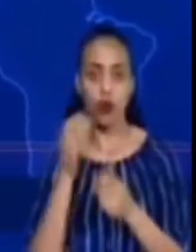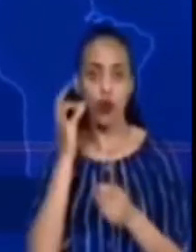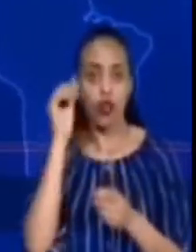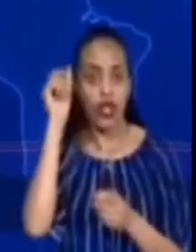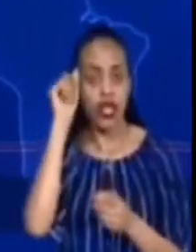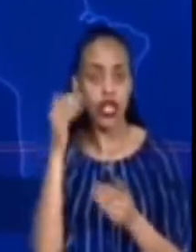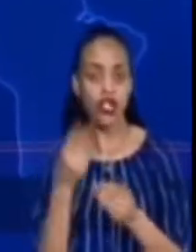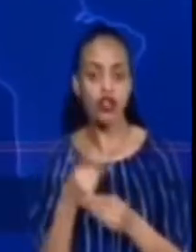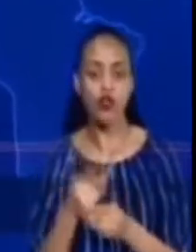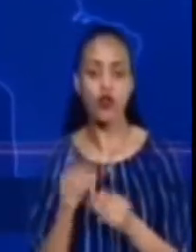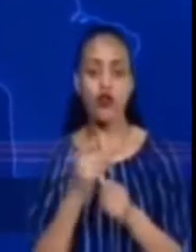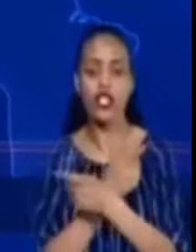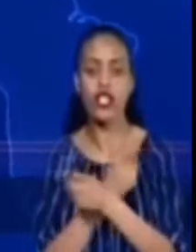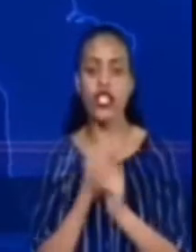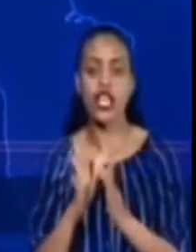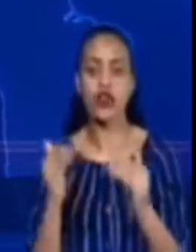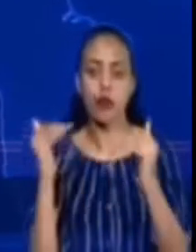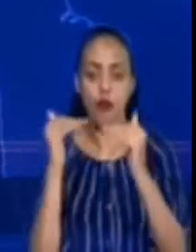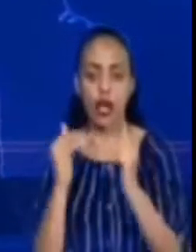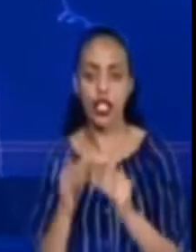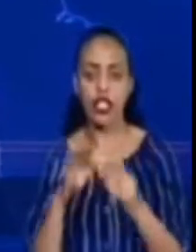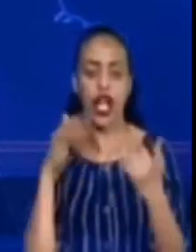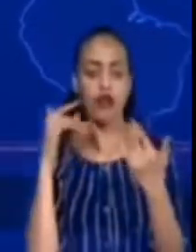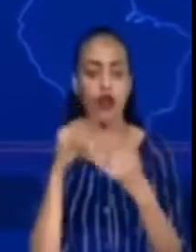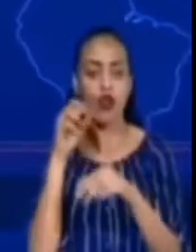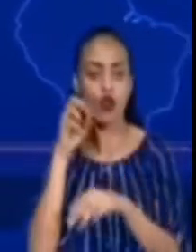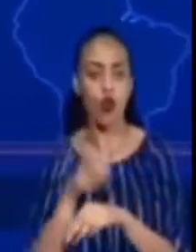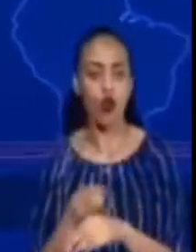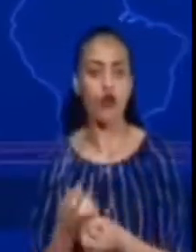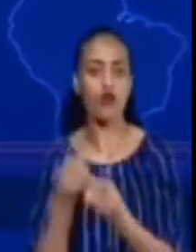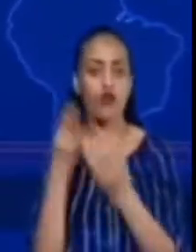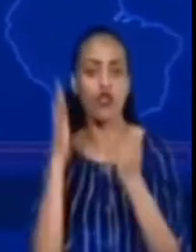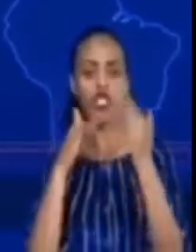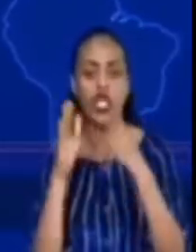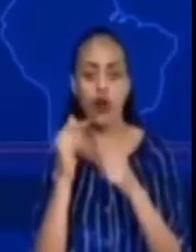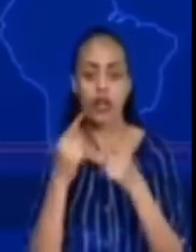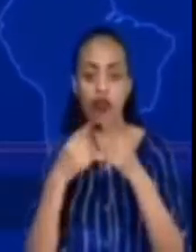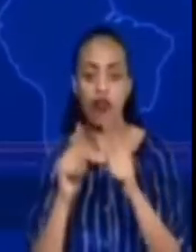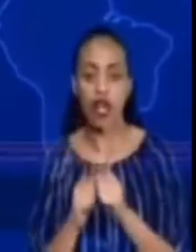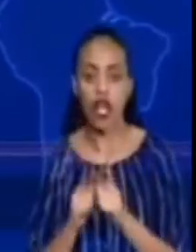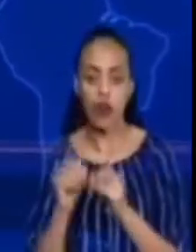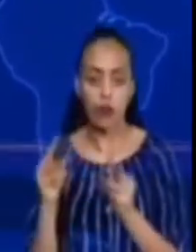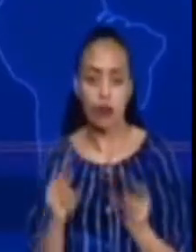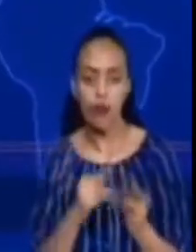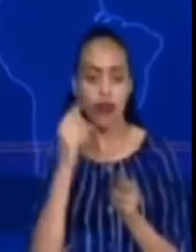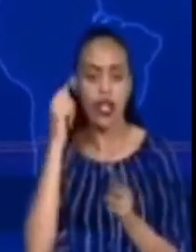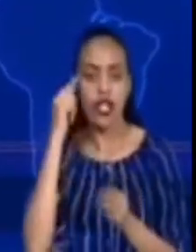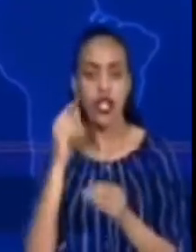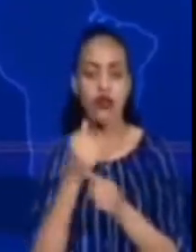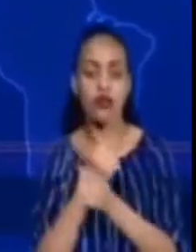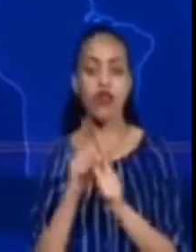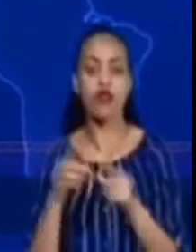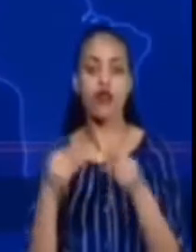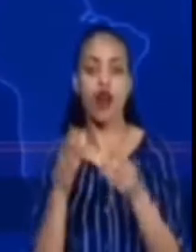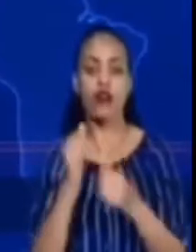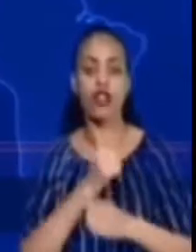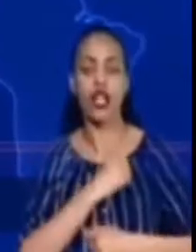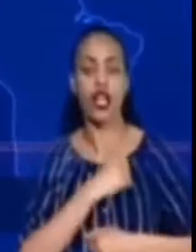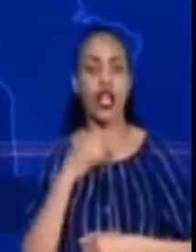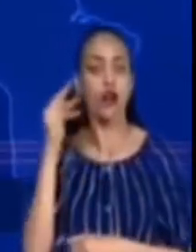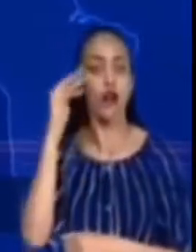ስለ ጀበል ዘኪያ አው ትክክል ሰፊያን አቡ ሃይደር ትክክሉም ስለ ጀብ ፋጡማ ስለ ጀበሉ